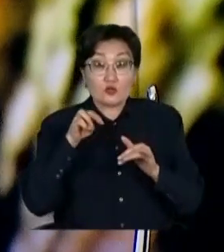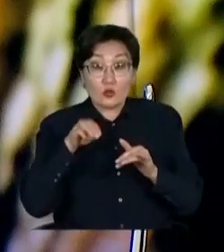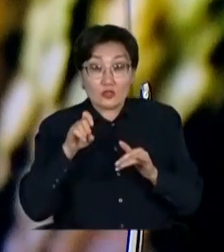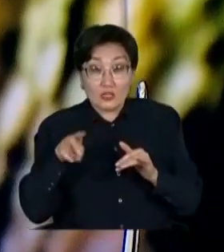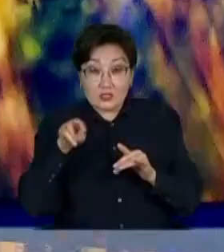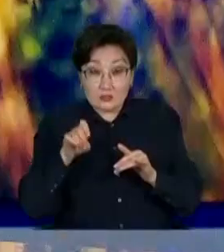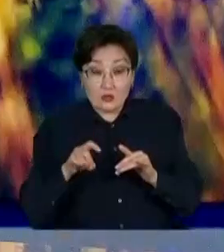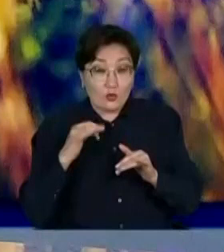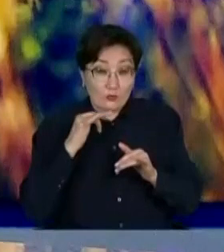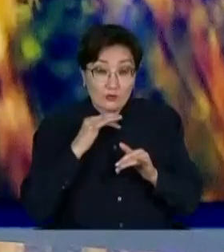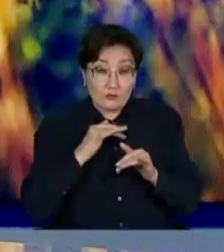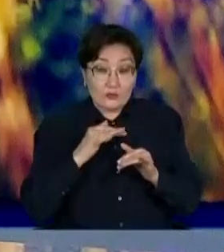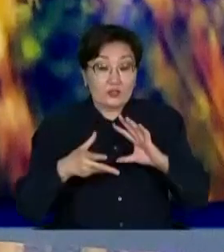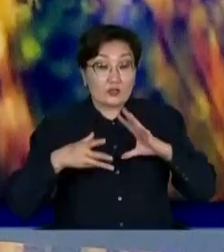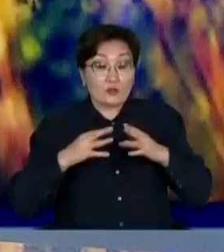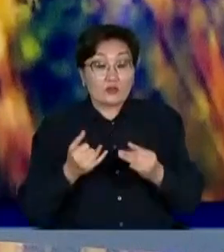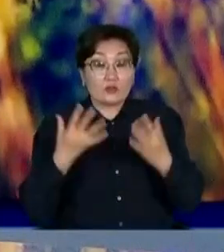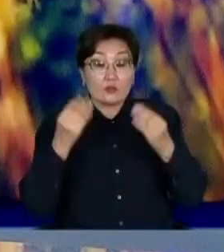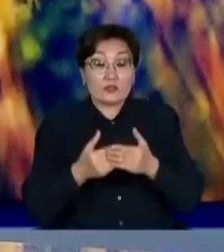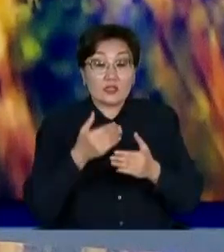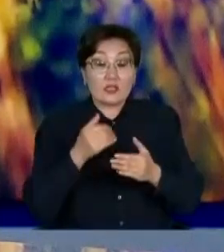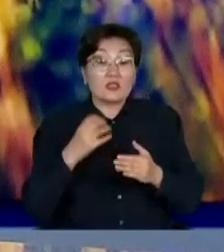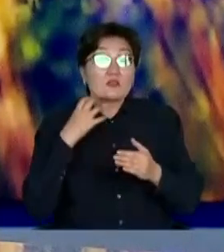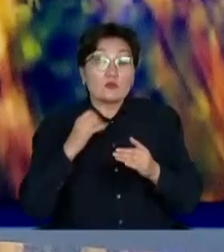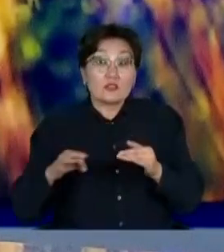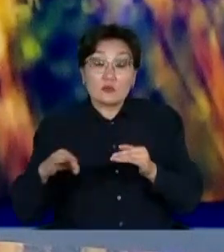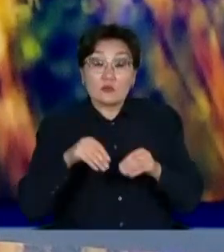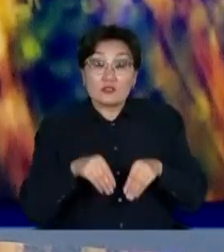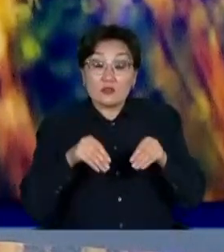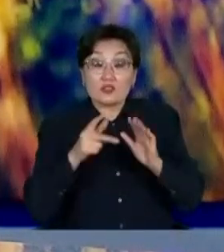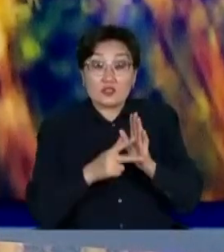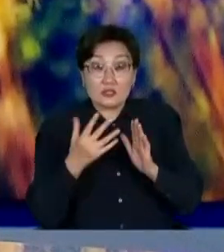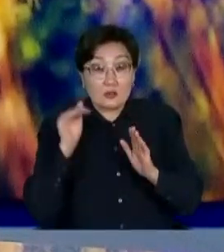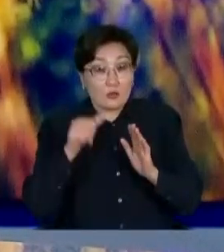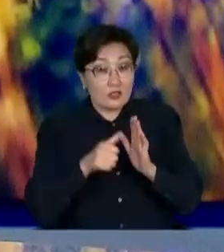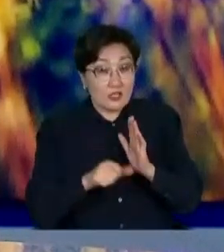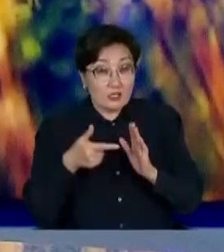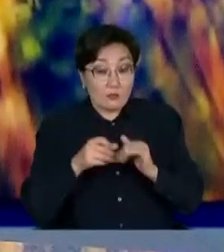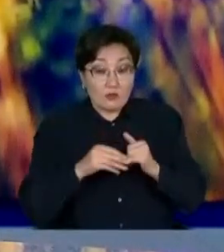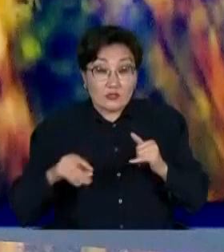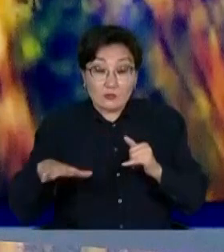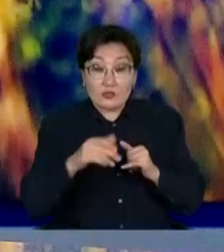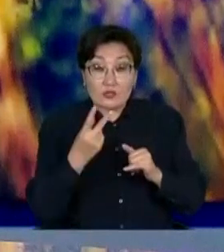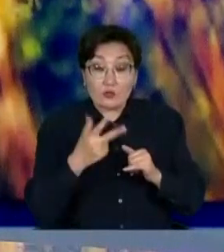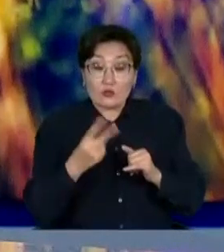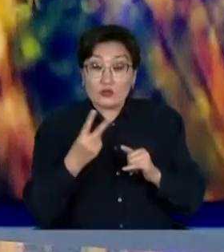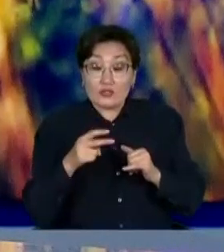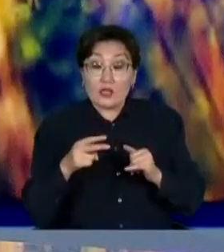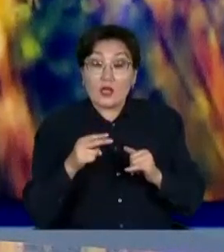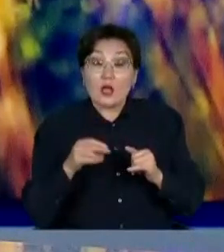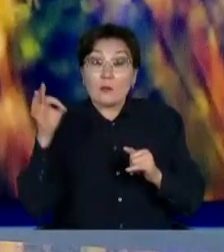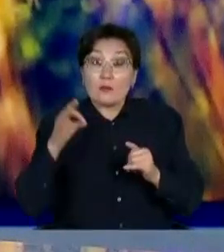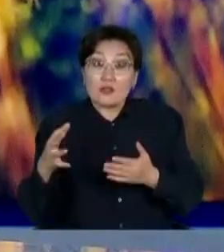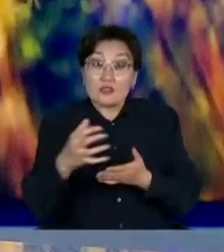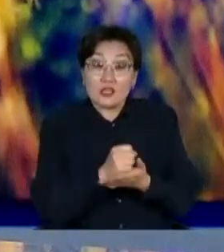салмағы басым. Жалпы бүгінге дейін сыр өңірінде егілген 85600 гектар күріштің 32% орылып,